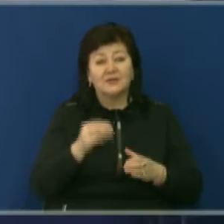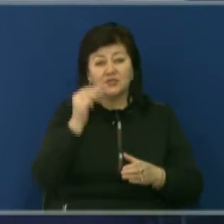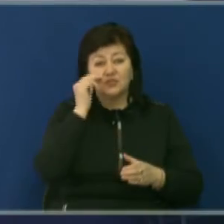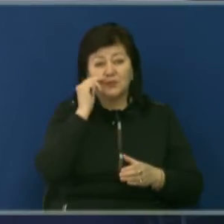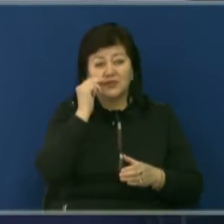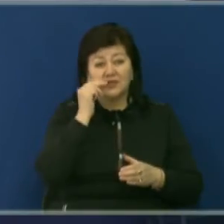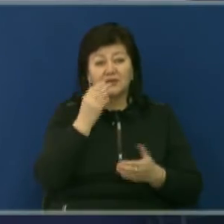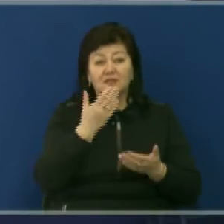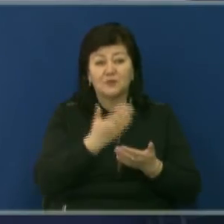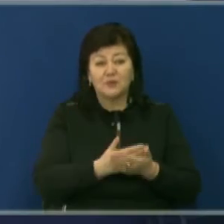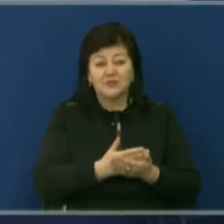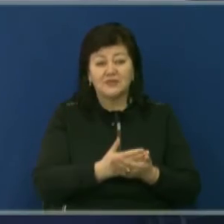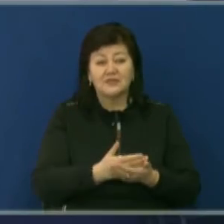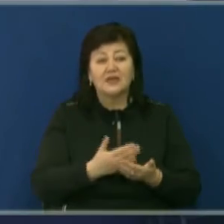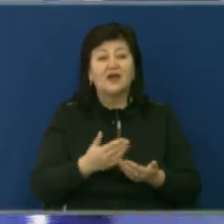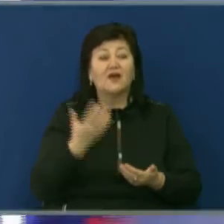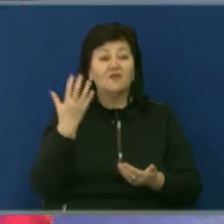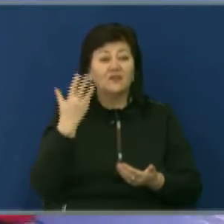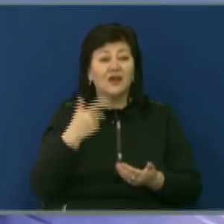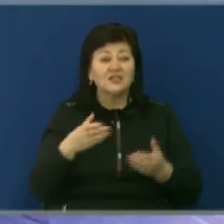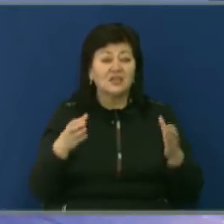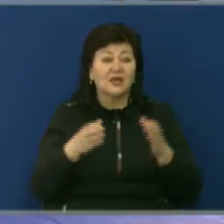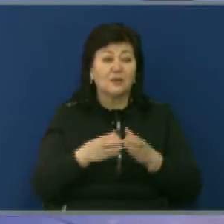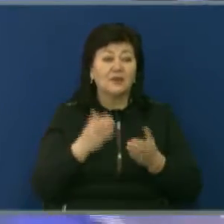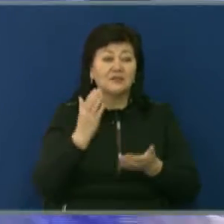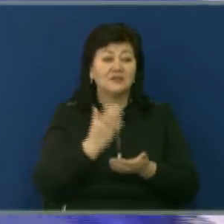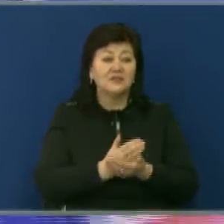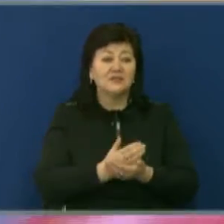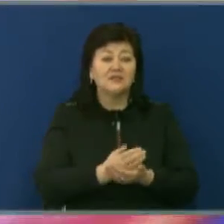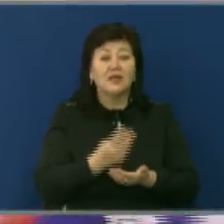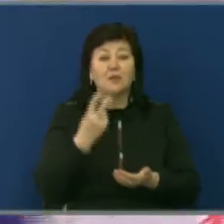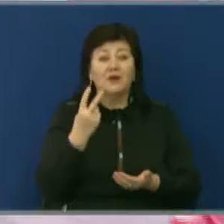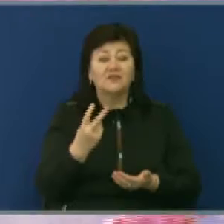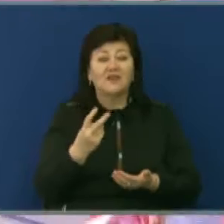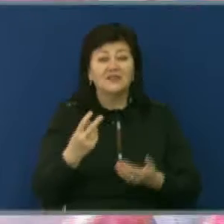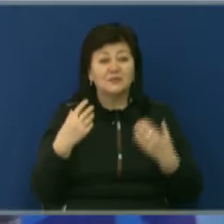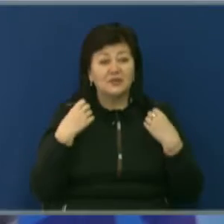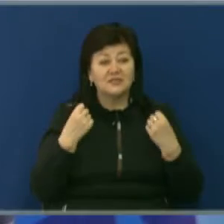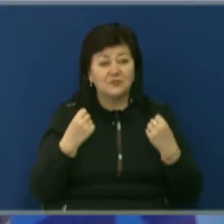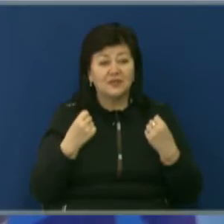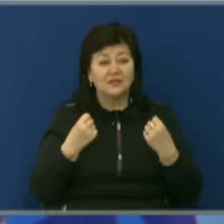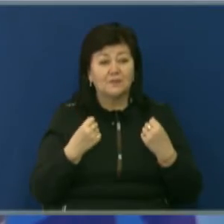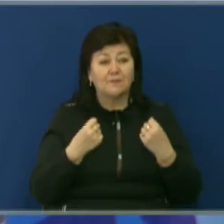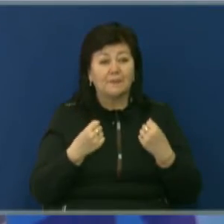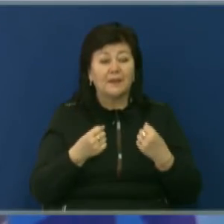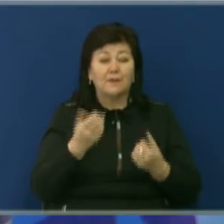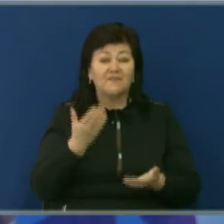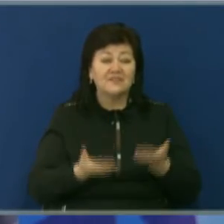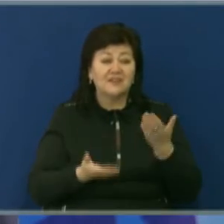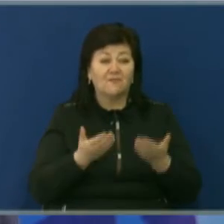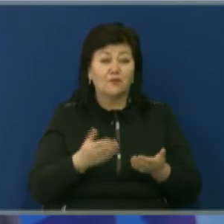қатысады. Әр командадан, әр салмақ дәрежесі бойынша екі спортшыдан қатысуға рұқсат етіледі. Қабыр және фул